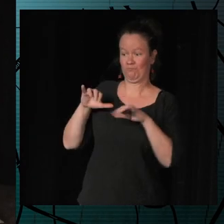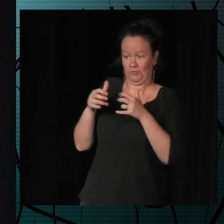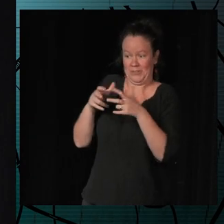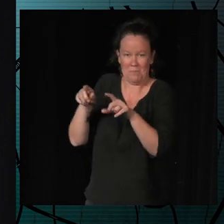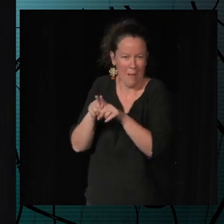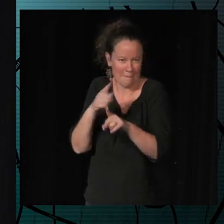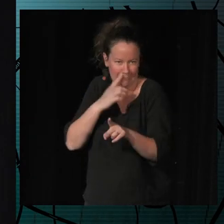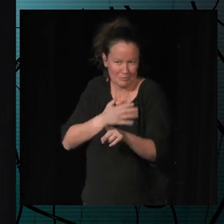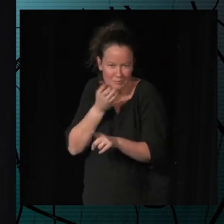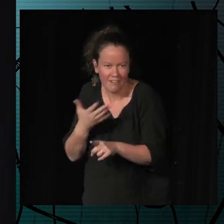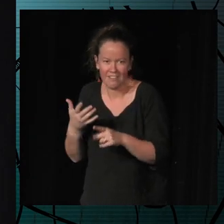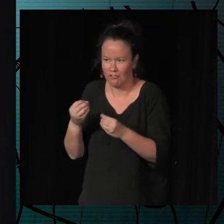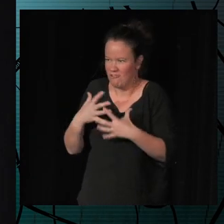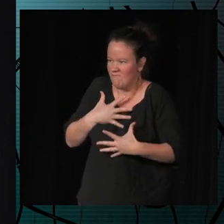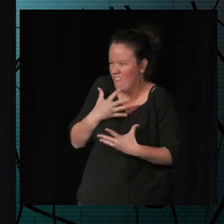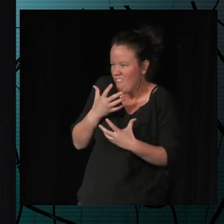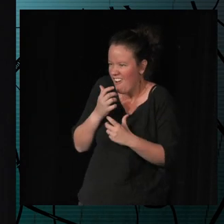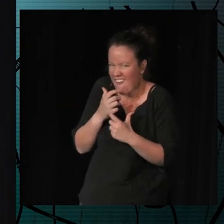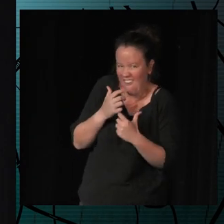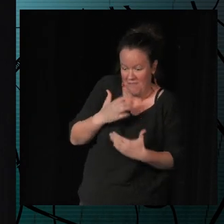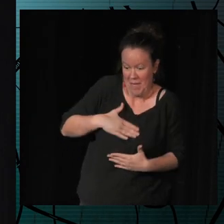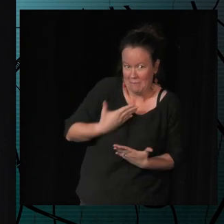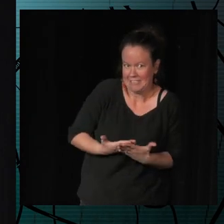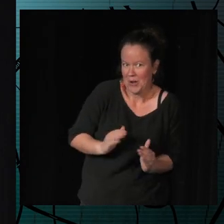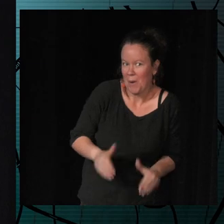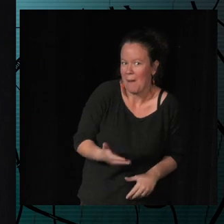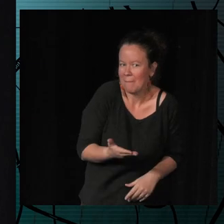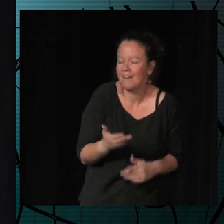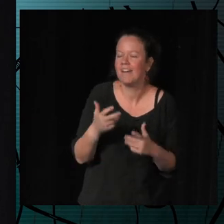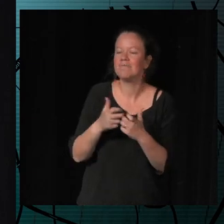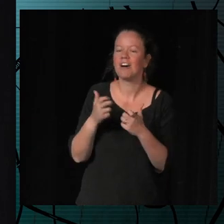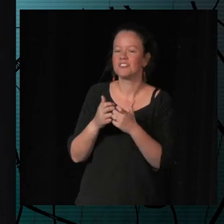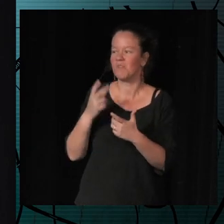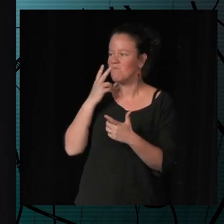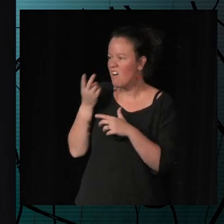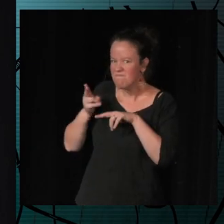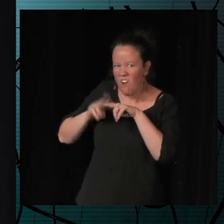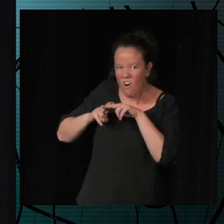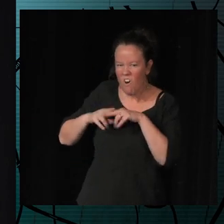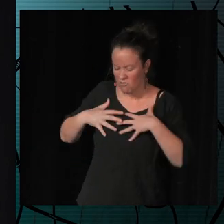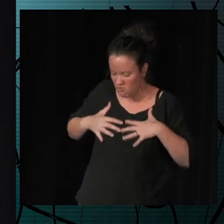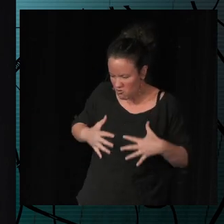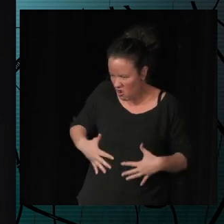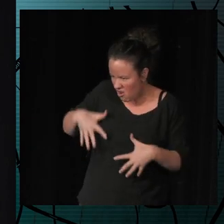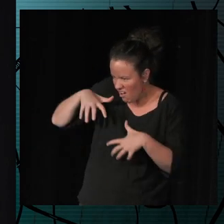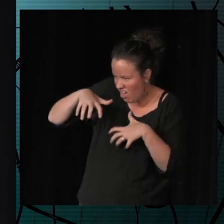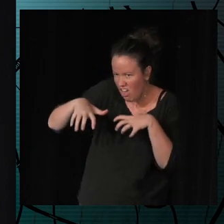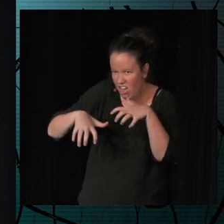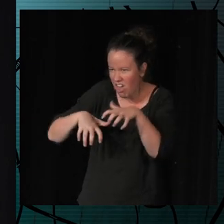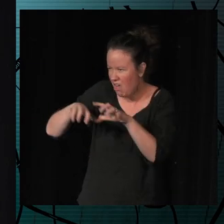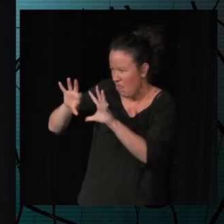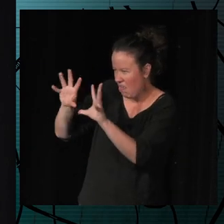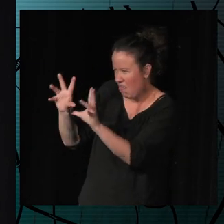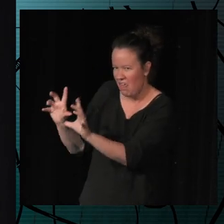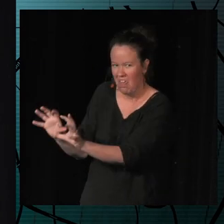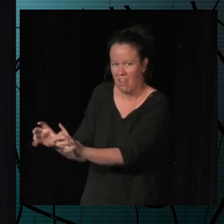hororrifiques mais je pense sincèrement qu'il y a quelque chose oui de la catar 6 quand on quand on évoque des des corps des des labrés ou je pense qu'il y a quelque chose